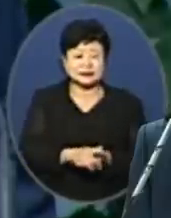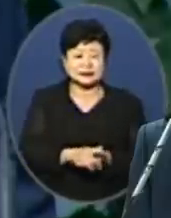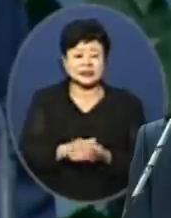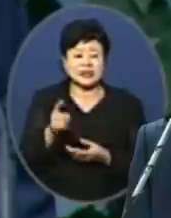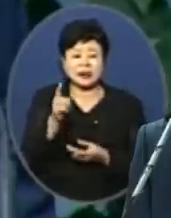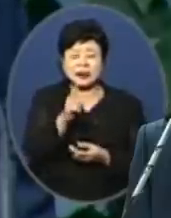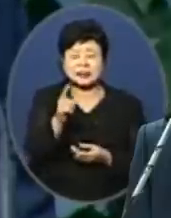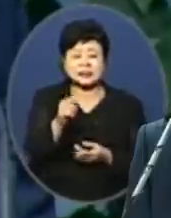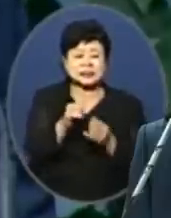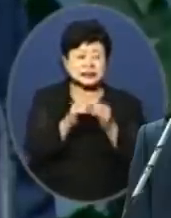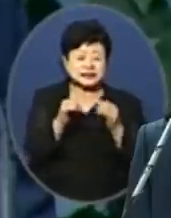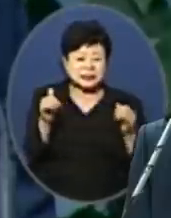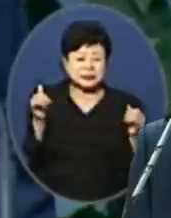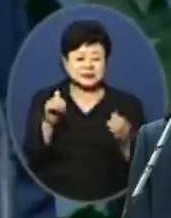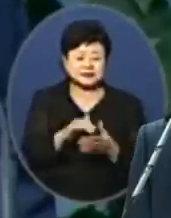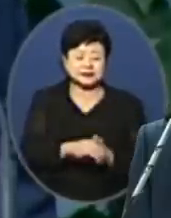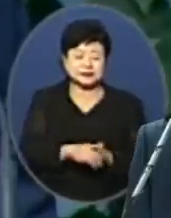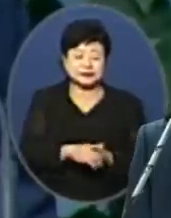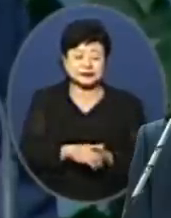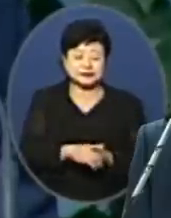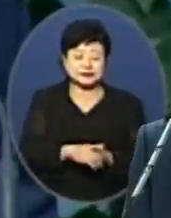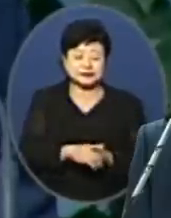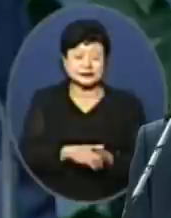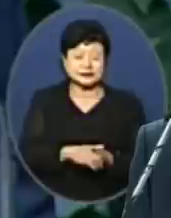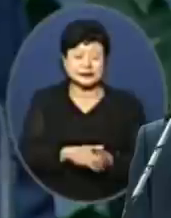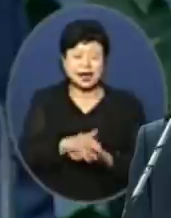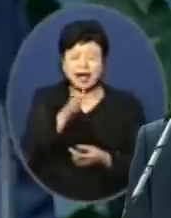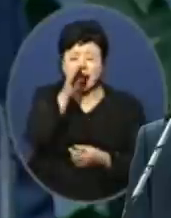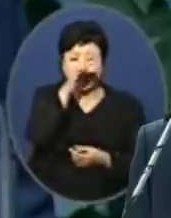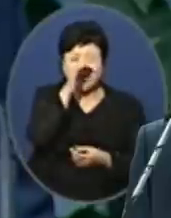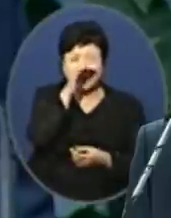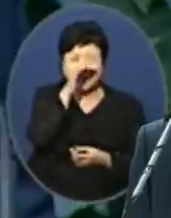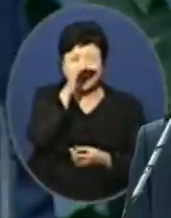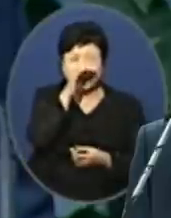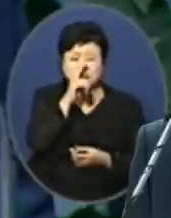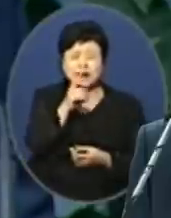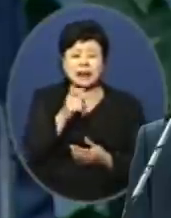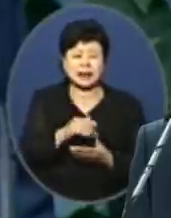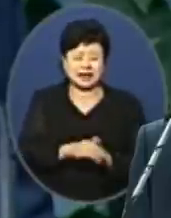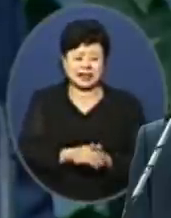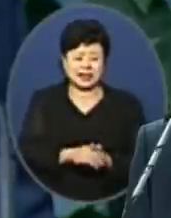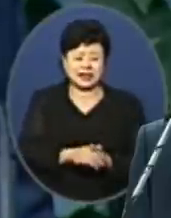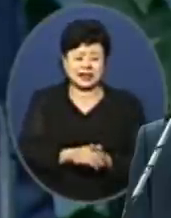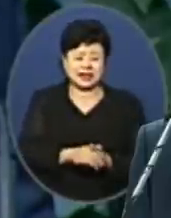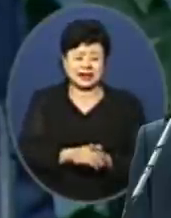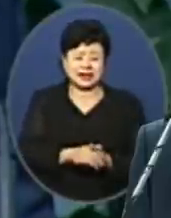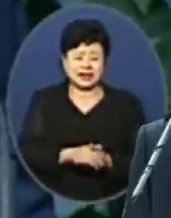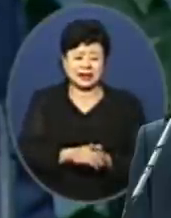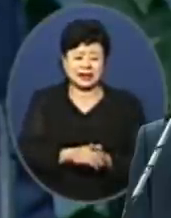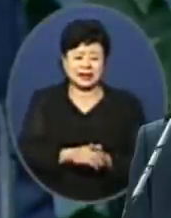어떤 사람들은 바보 천지 같은 그런 이야기를 하는 것입니다.